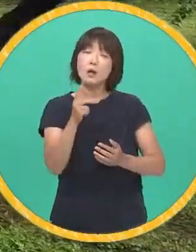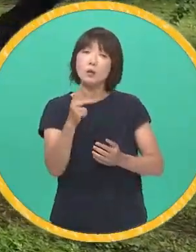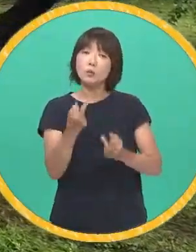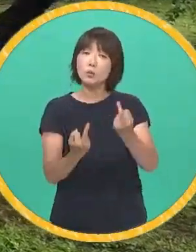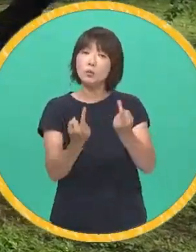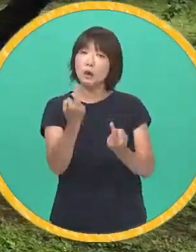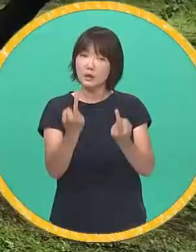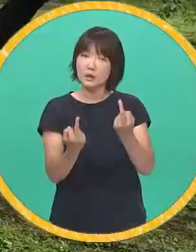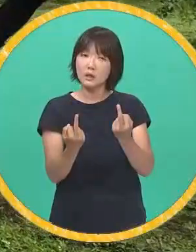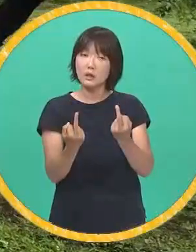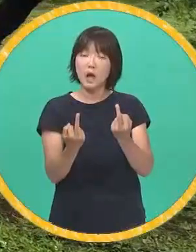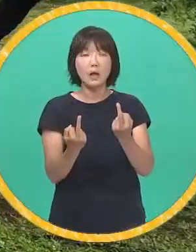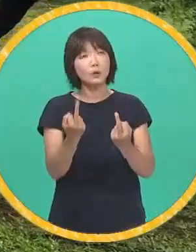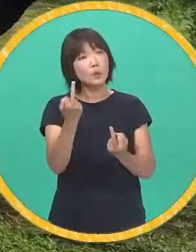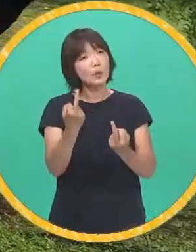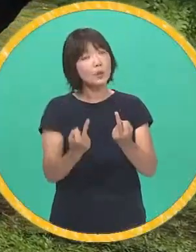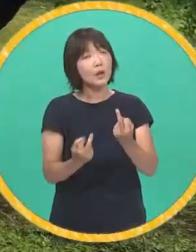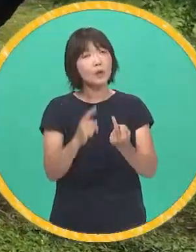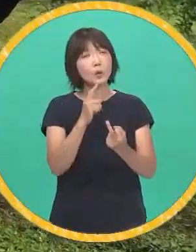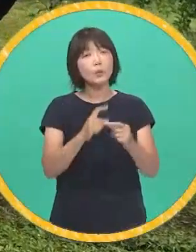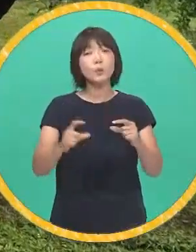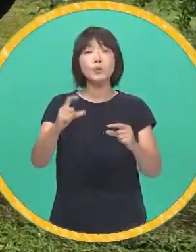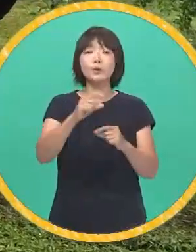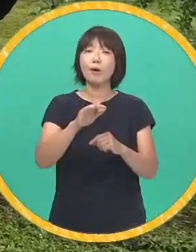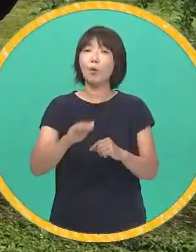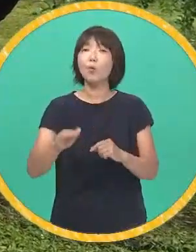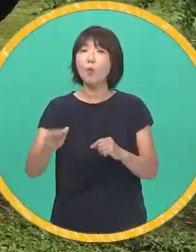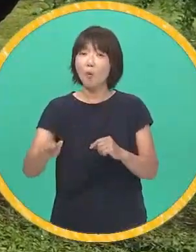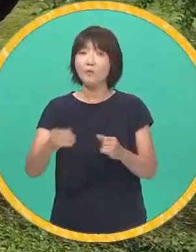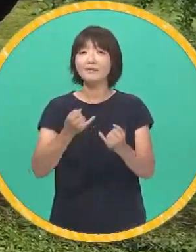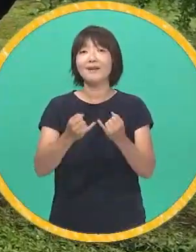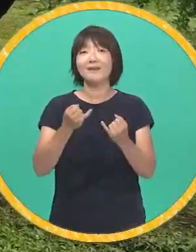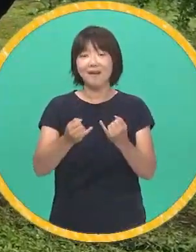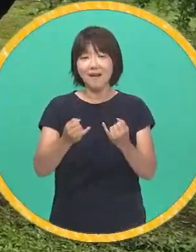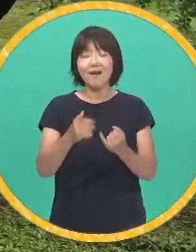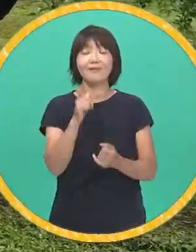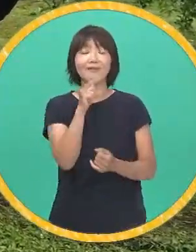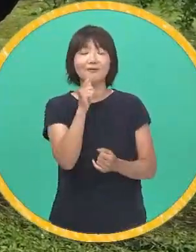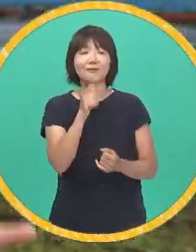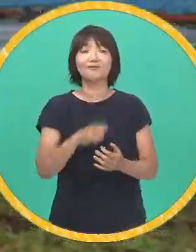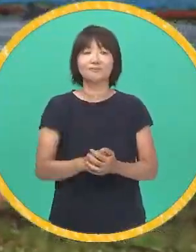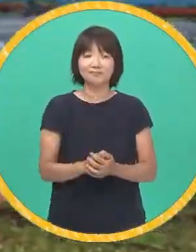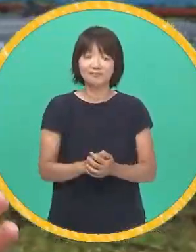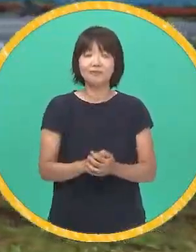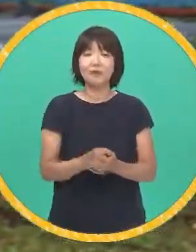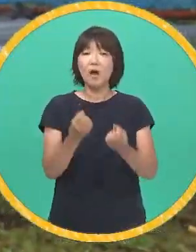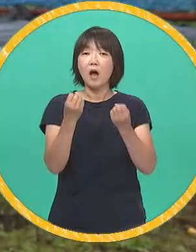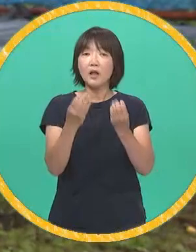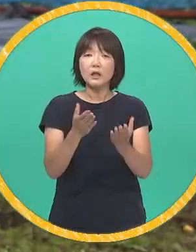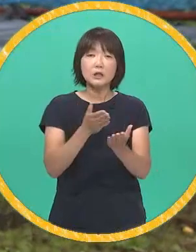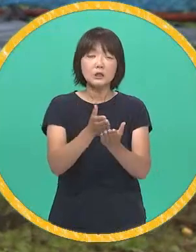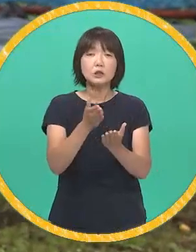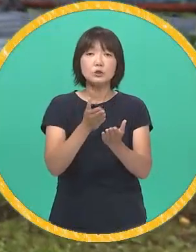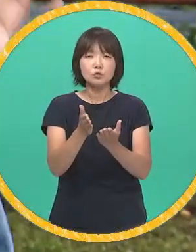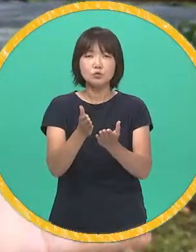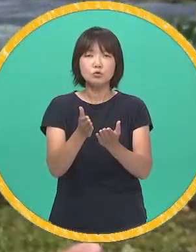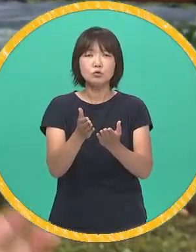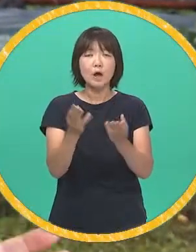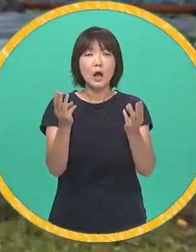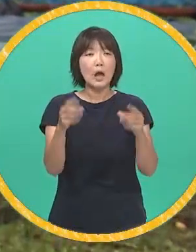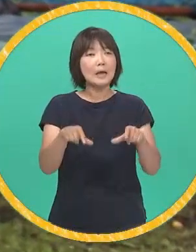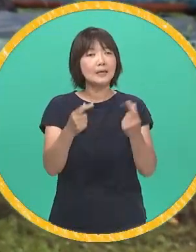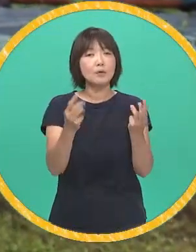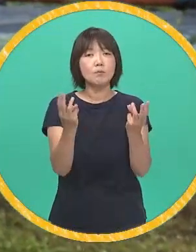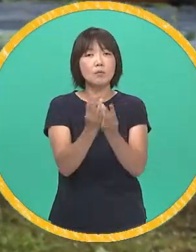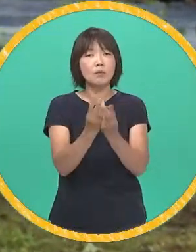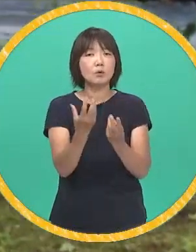ことになるんですか町大堤よりは子どもバスだねーよなぁね違うにその新しい品詞は何本